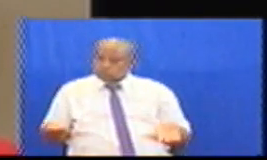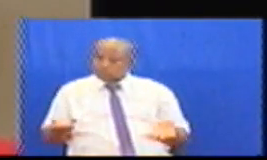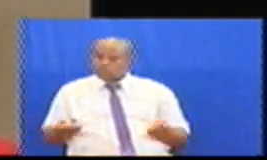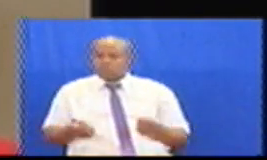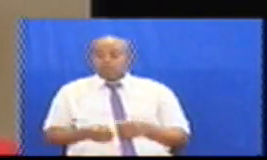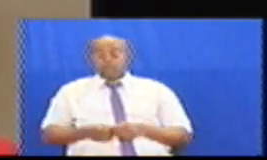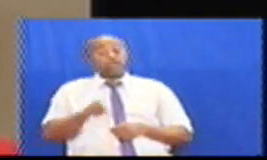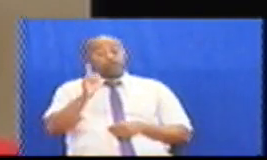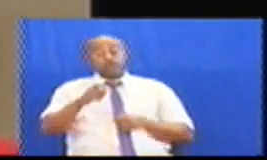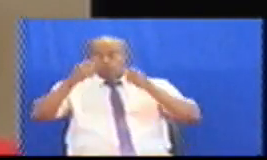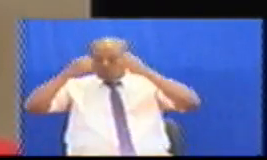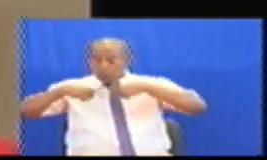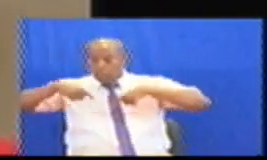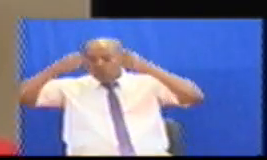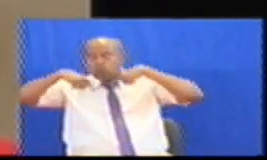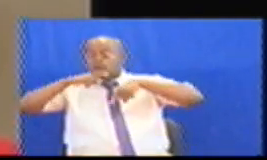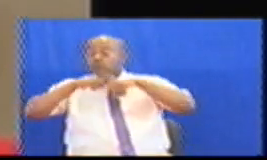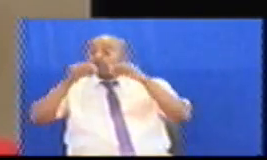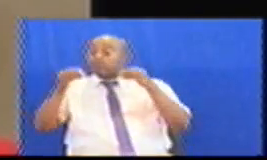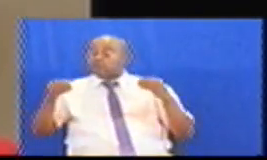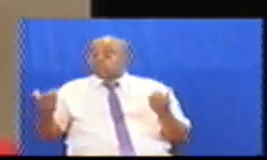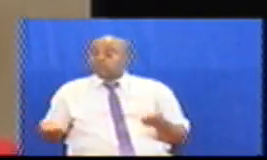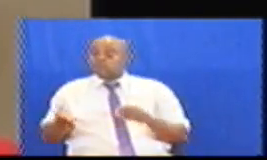kumekuwa na kilio cha muda mrefu cha kuhusiana na